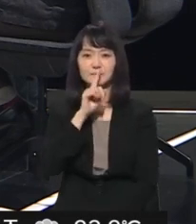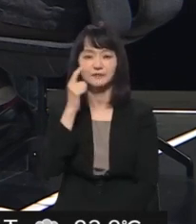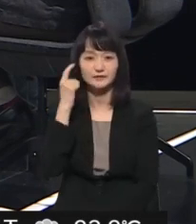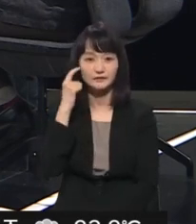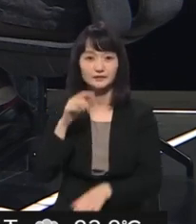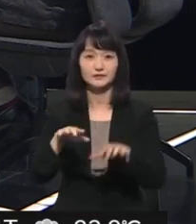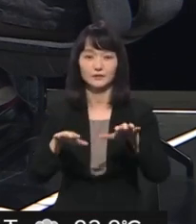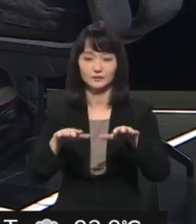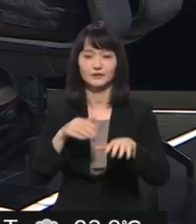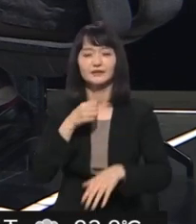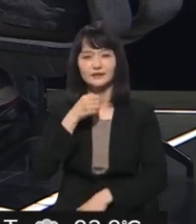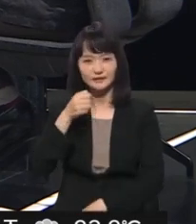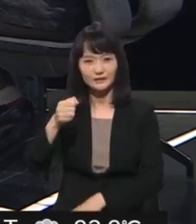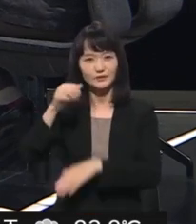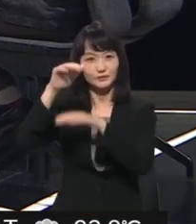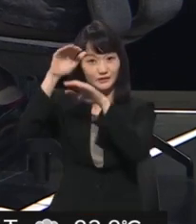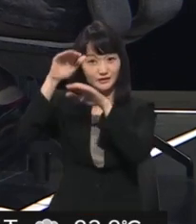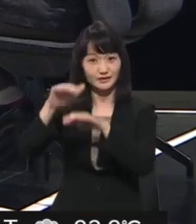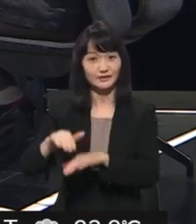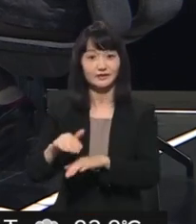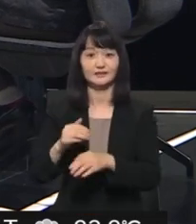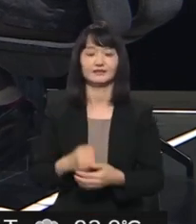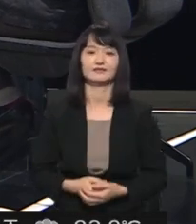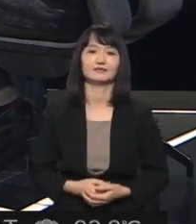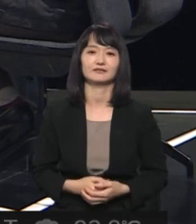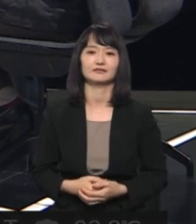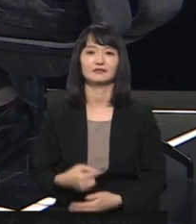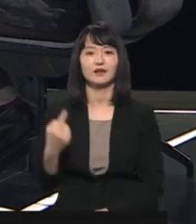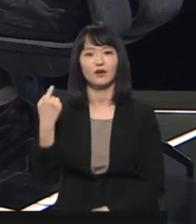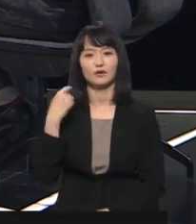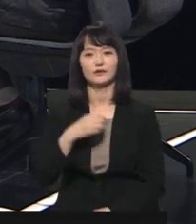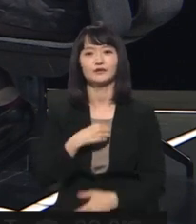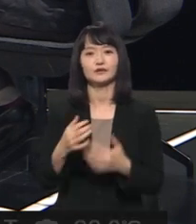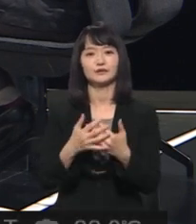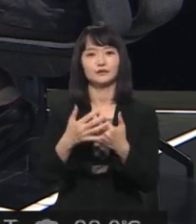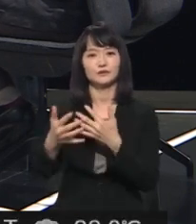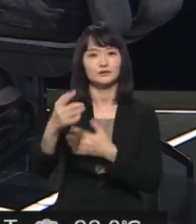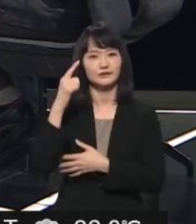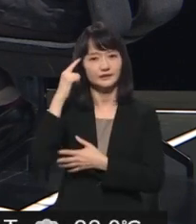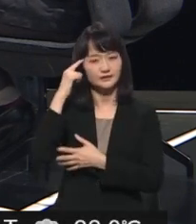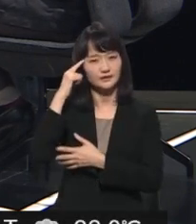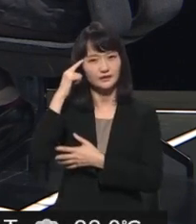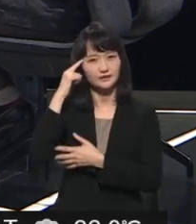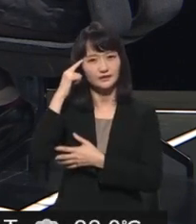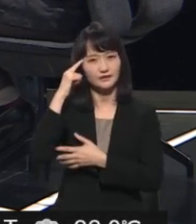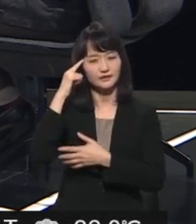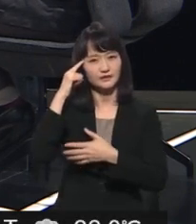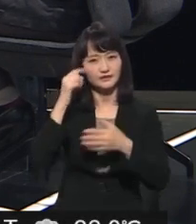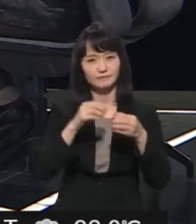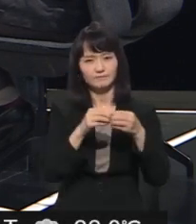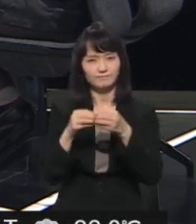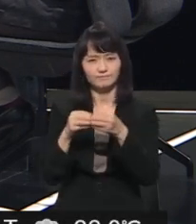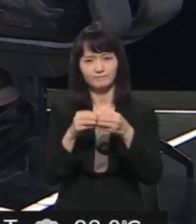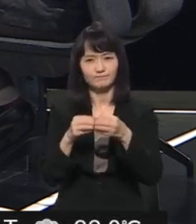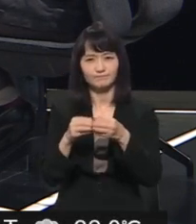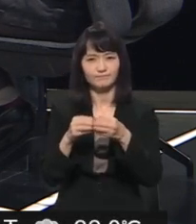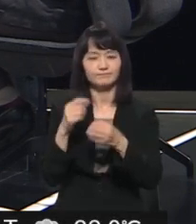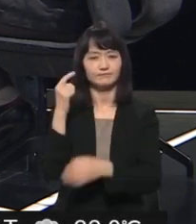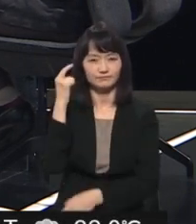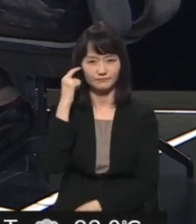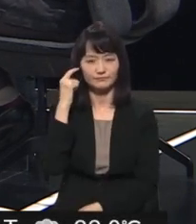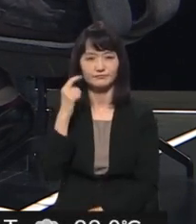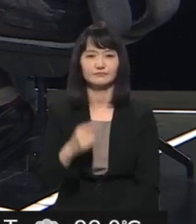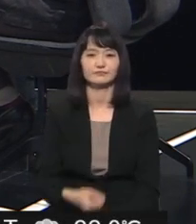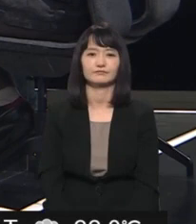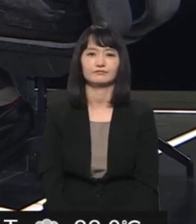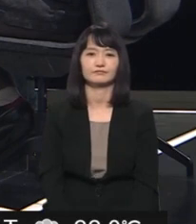오늘 한 인터뷰에서 어제 그 총장 에서 의견이 팽팽했다 라고 주장했는데 요 직접 들어보겠습니다